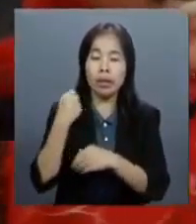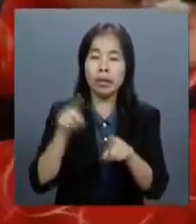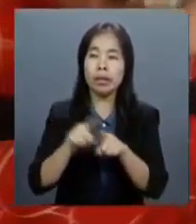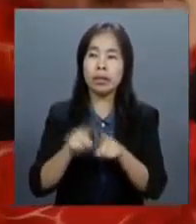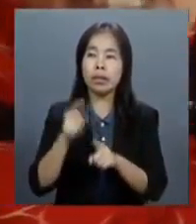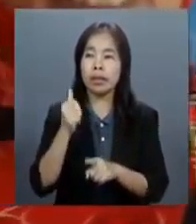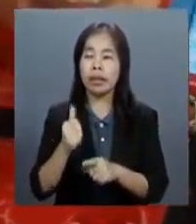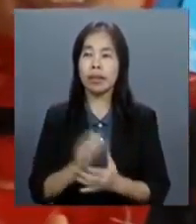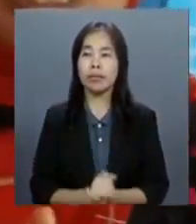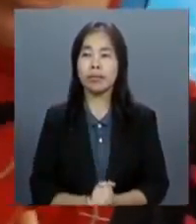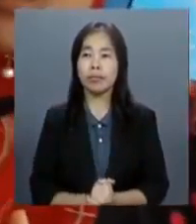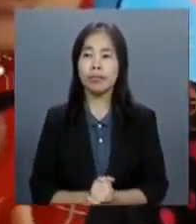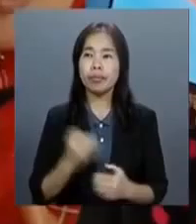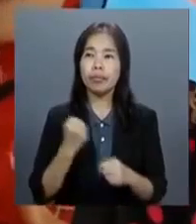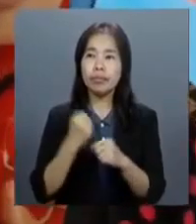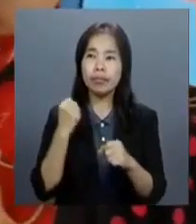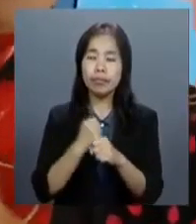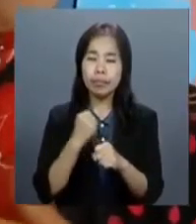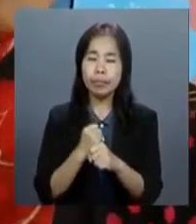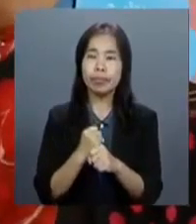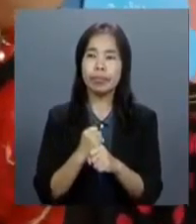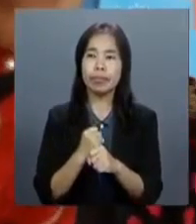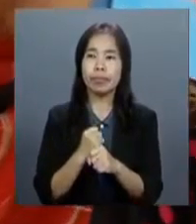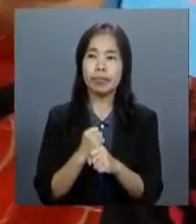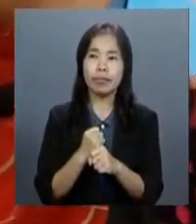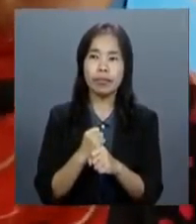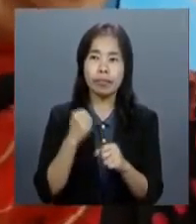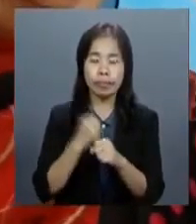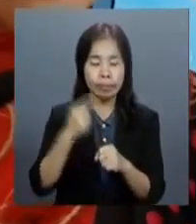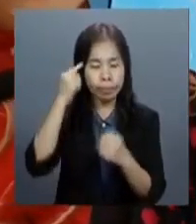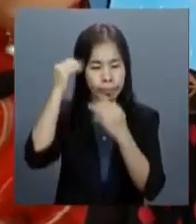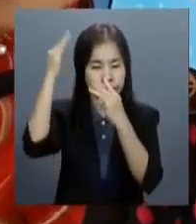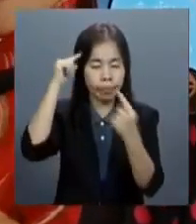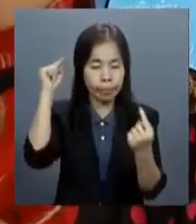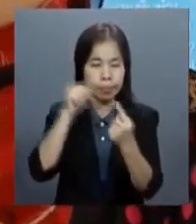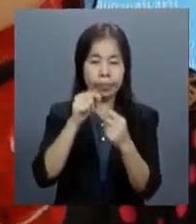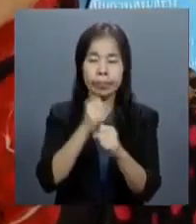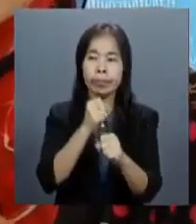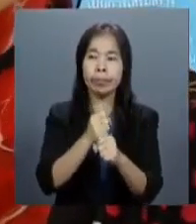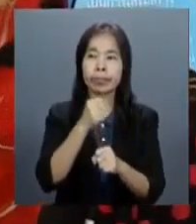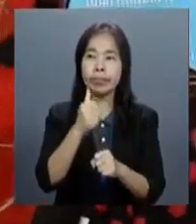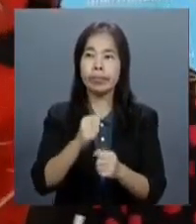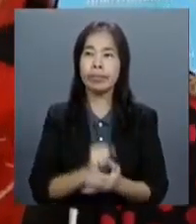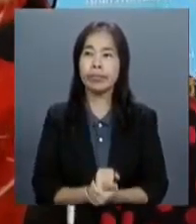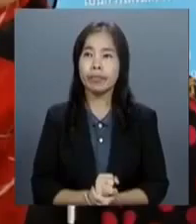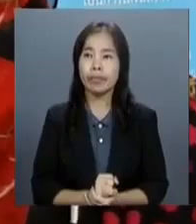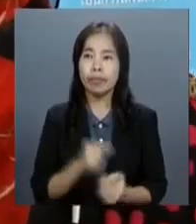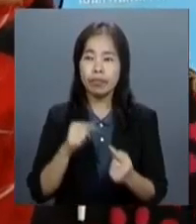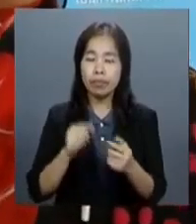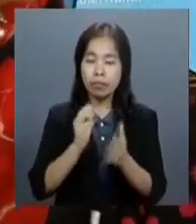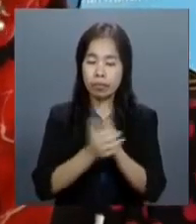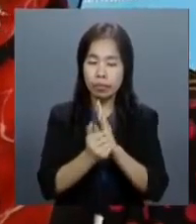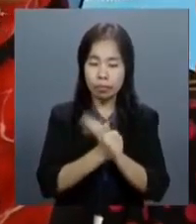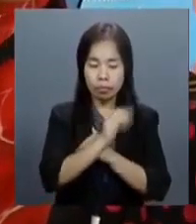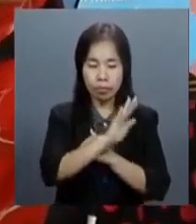ที่จะทำให้ความมุ่งหวังที่เราตั้งไว้สำเร็จได้นะคะถ้าสิ่งก้อนเล็กๆว่าความสามารถเล็กๆ